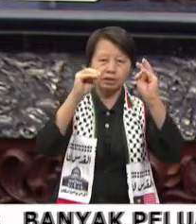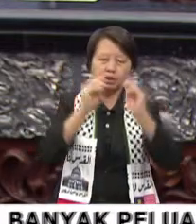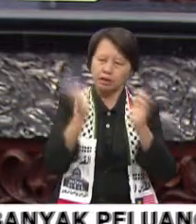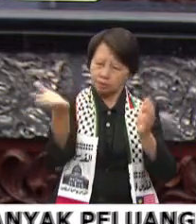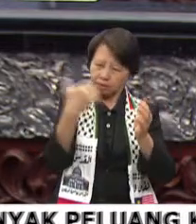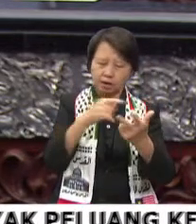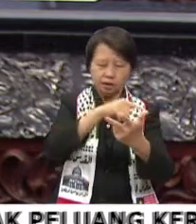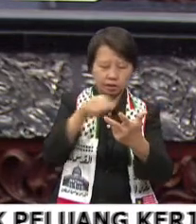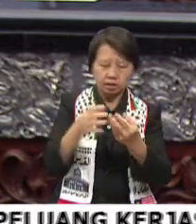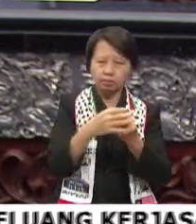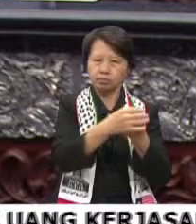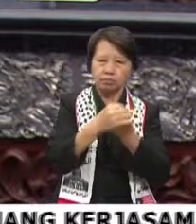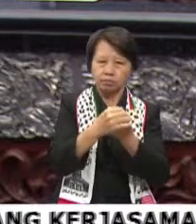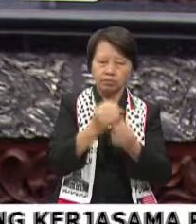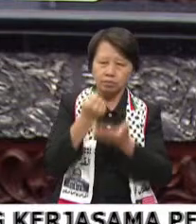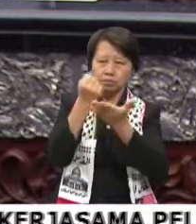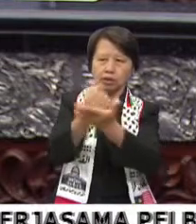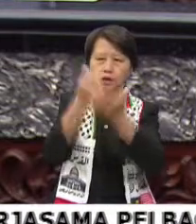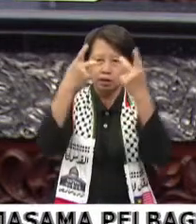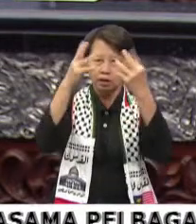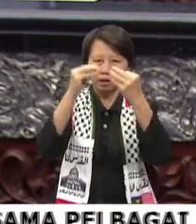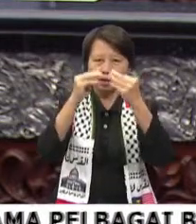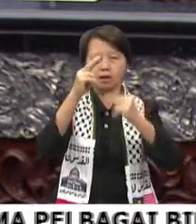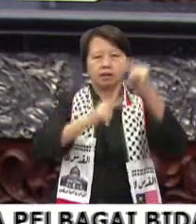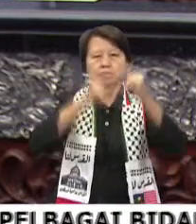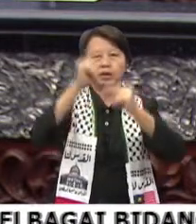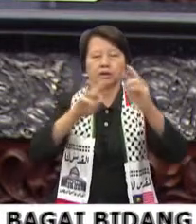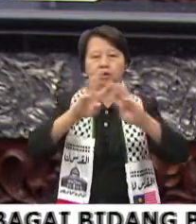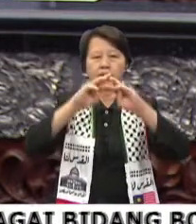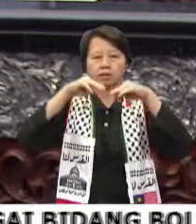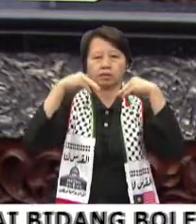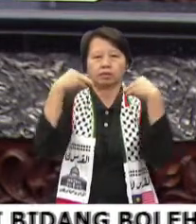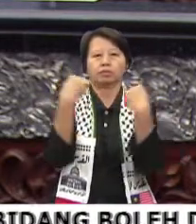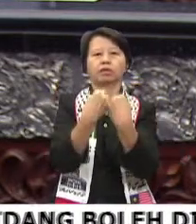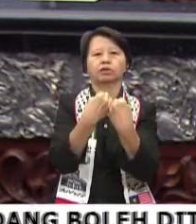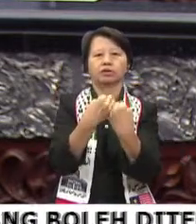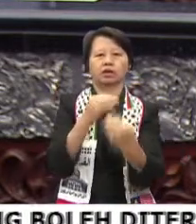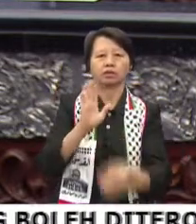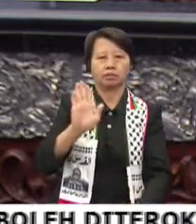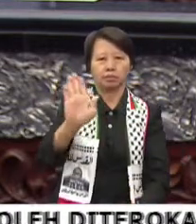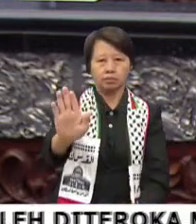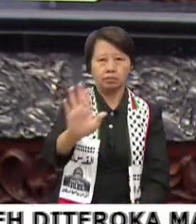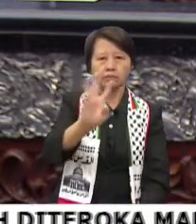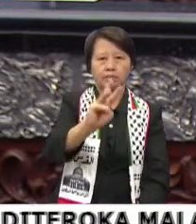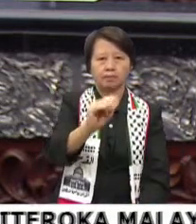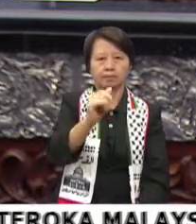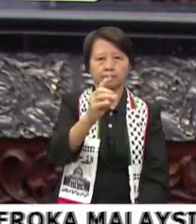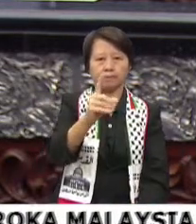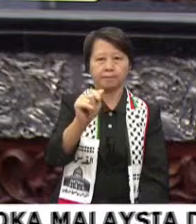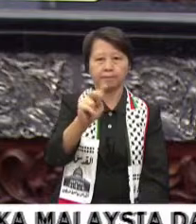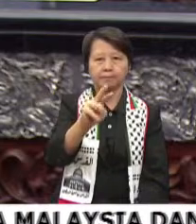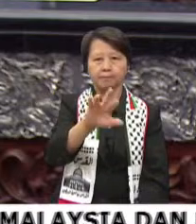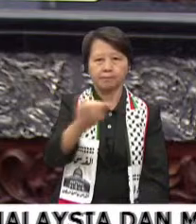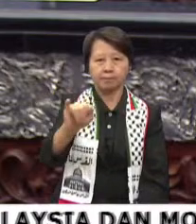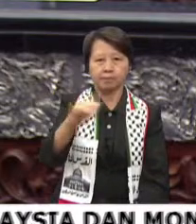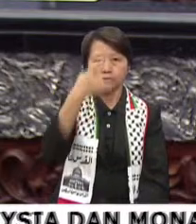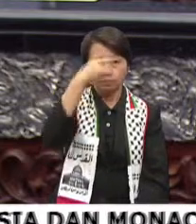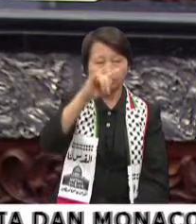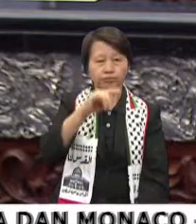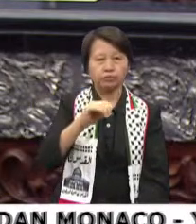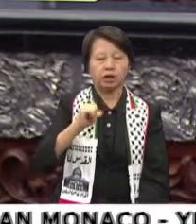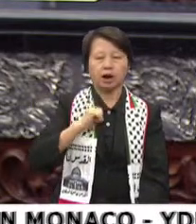bersama-sama membantu Tambun membina masyarakat madani kepada ahli-ahli parlimen